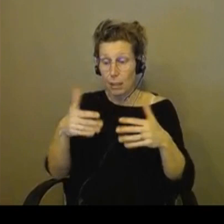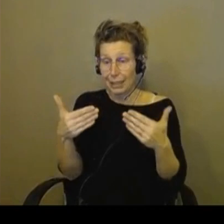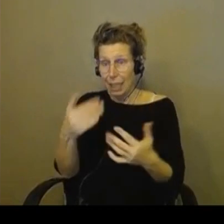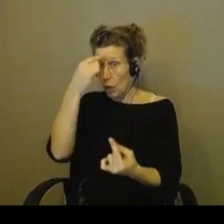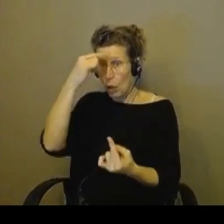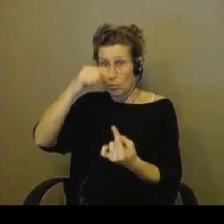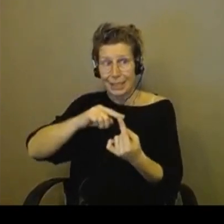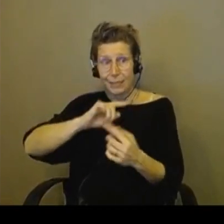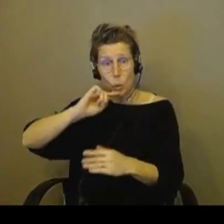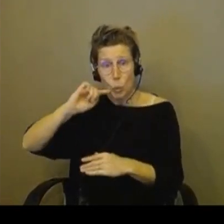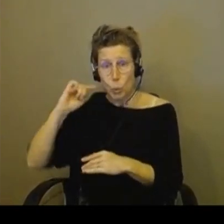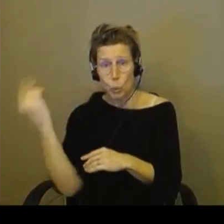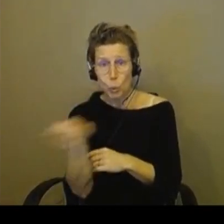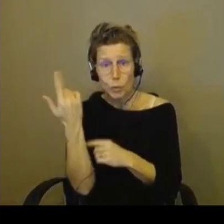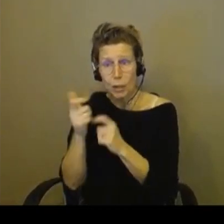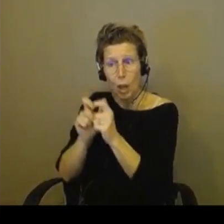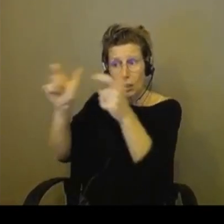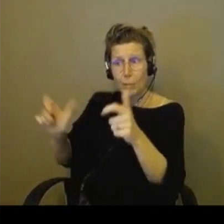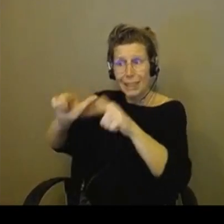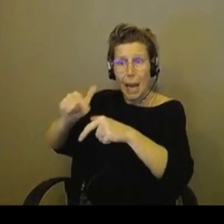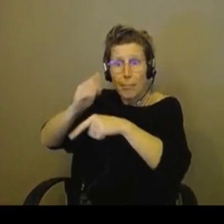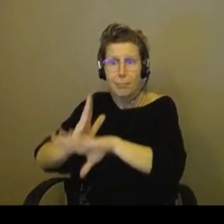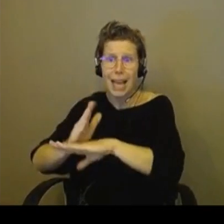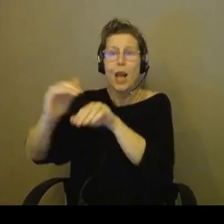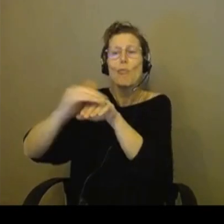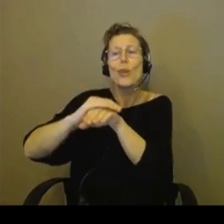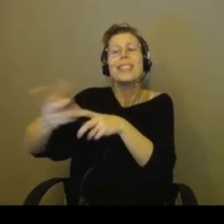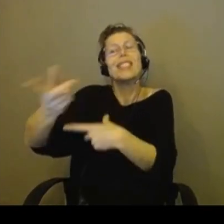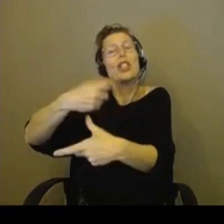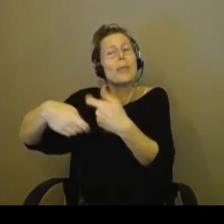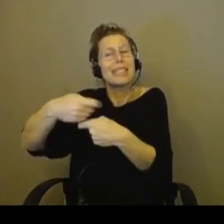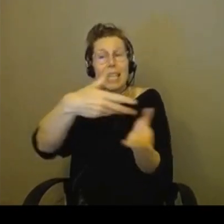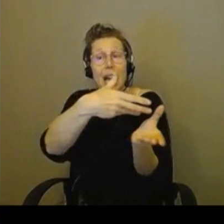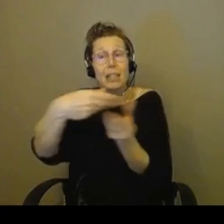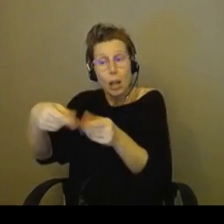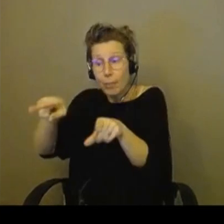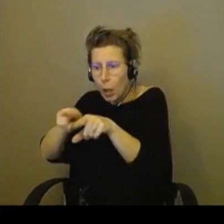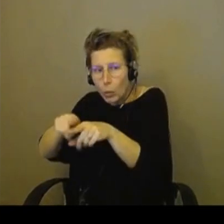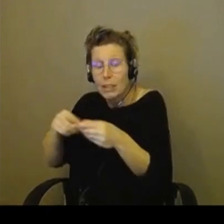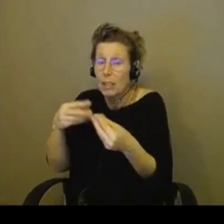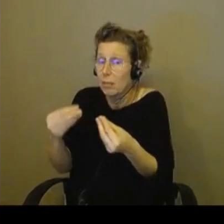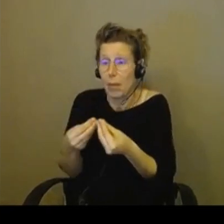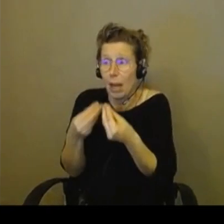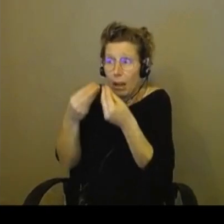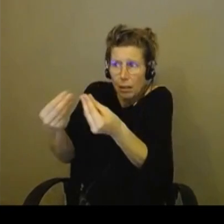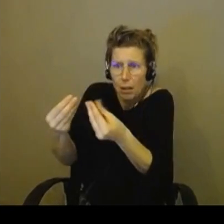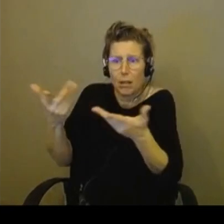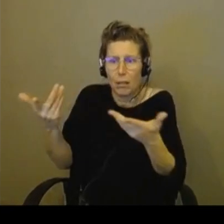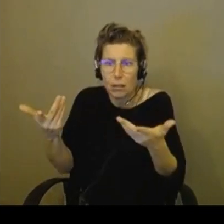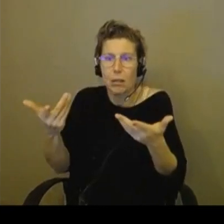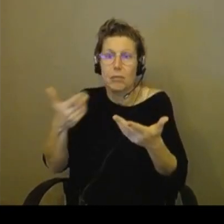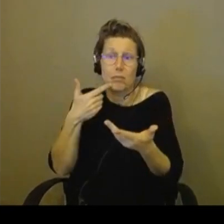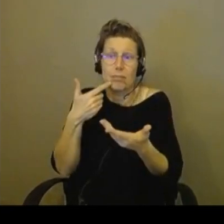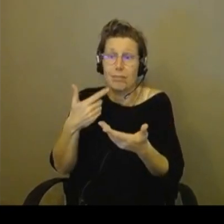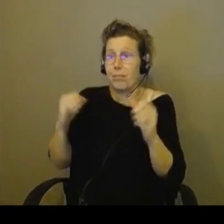commerciale d'accueil, mais offrent un service qui soit de qualité à tous ceux qui veulent prendre le train, quelle que soit leur situation. Mathieu Chabanel, merci